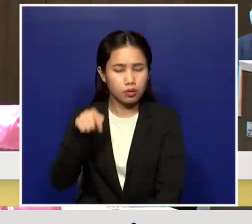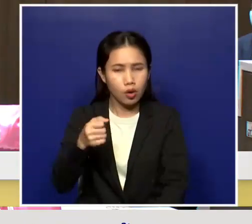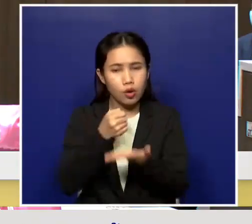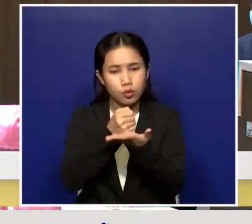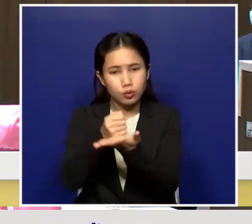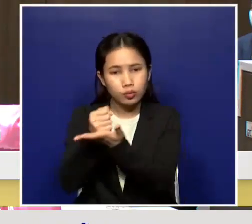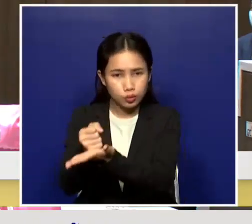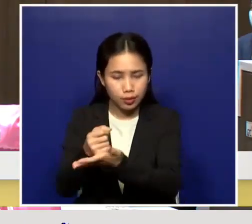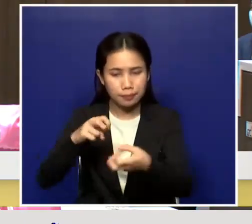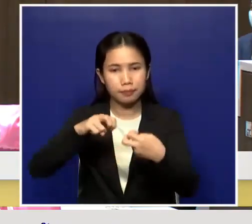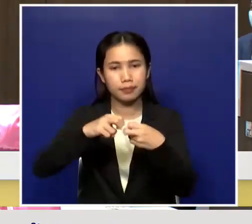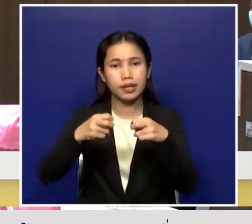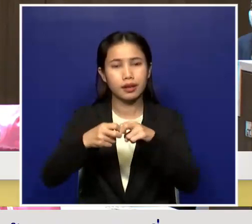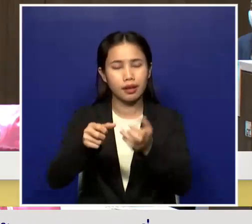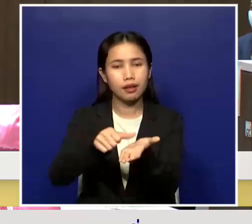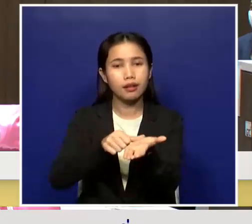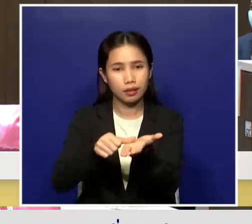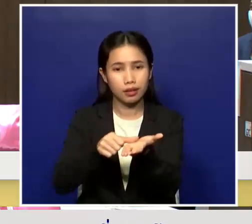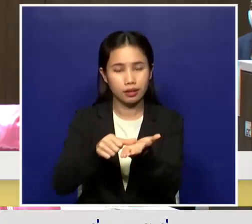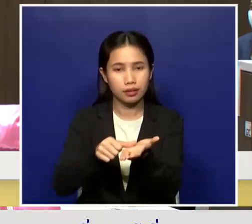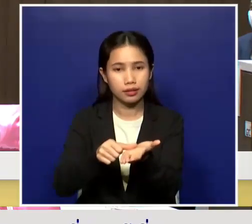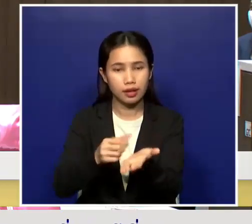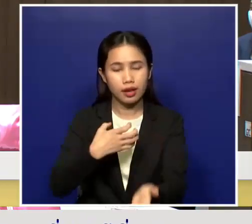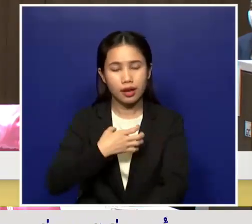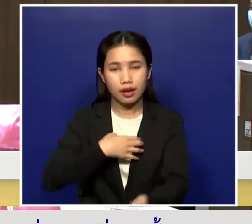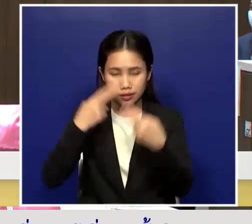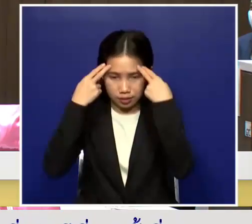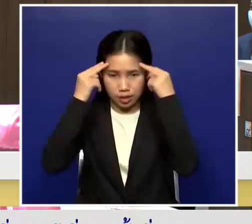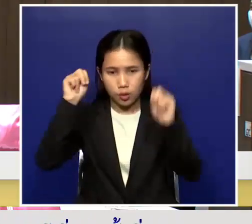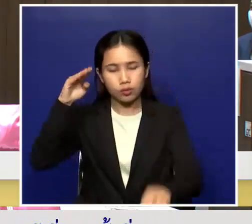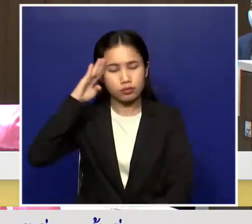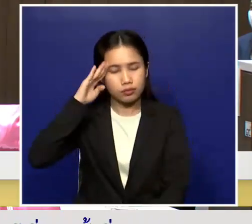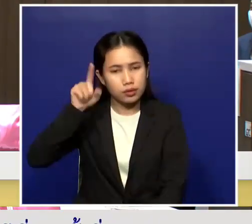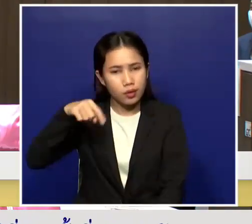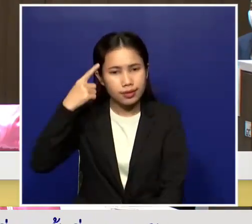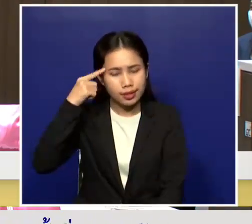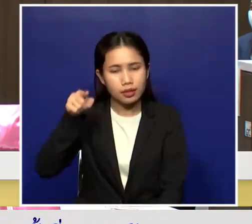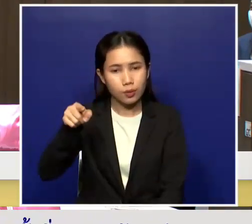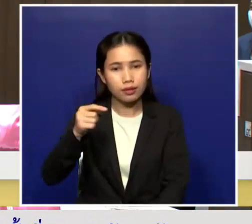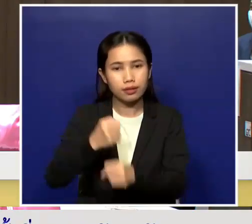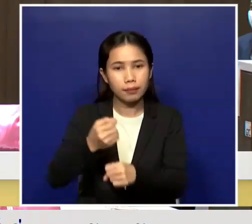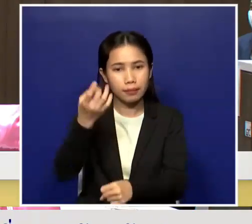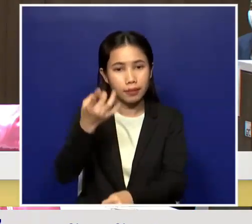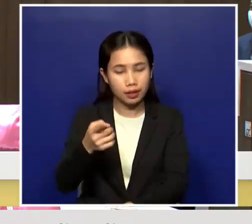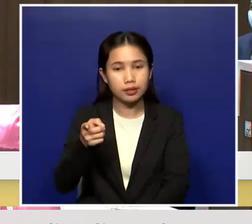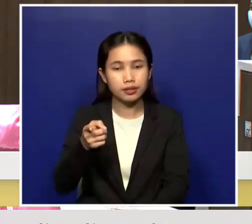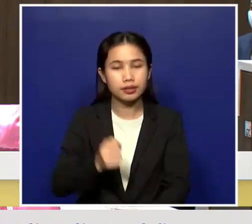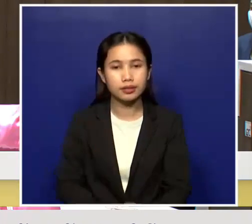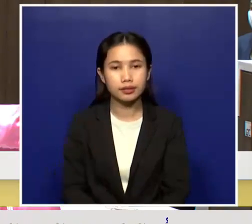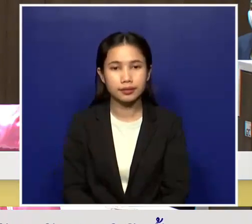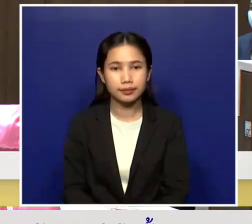แก้ปัญหานี่คือสิ่งที่อยากให้นายกสำเนียกว่าท่านได้ทำอะไรไปนะ ท่านประธ